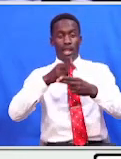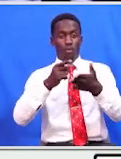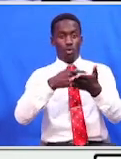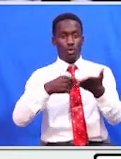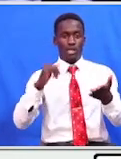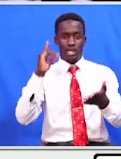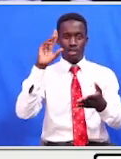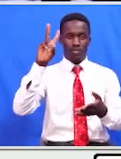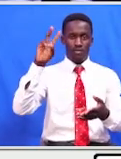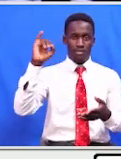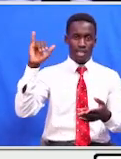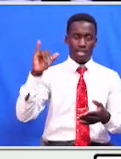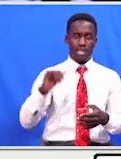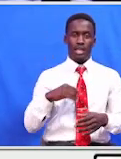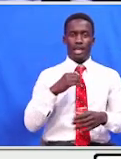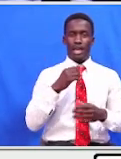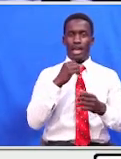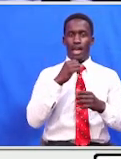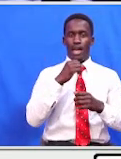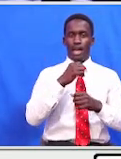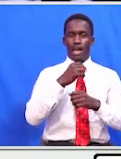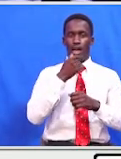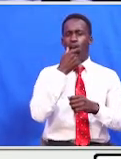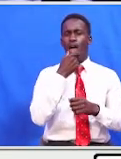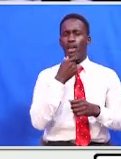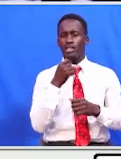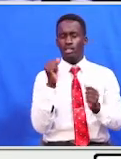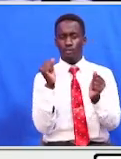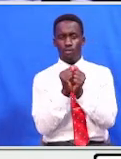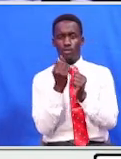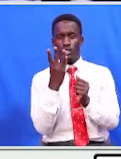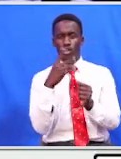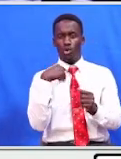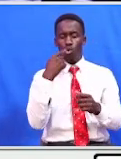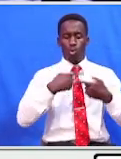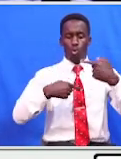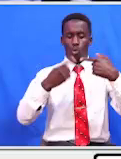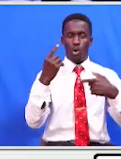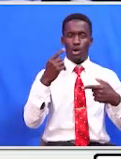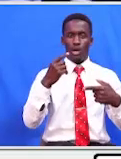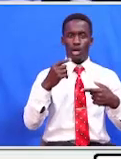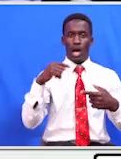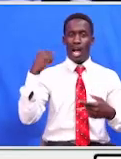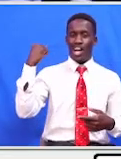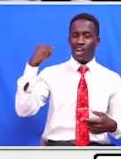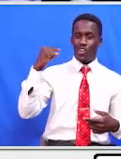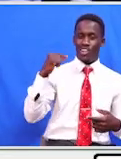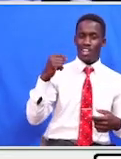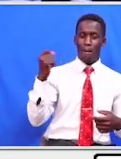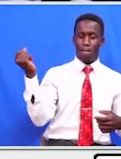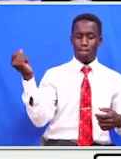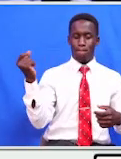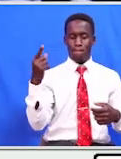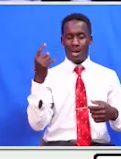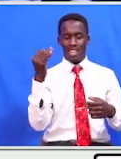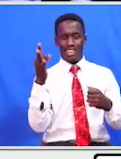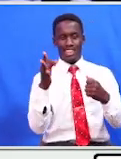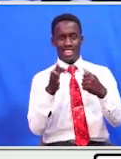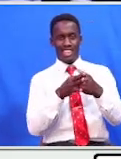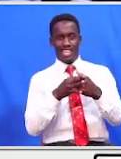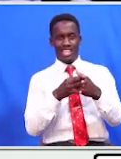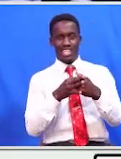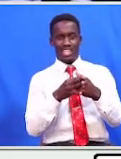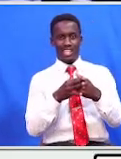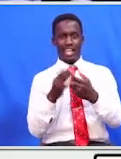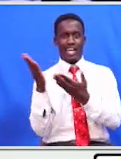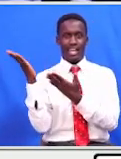miaka 14 aliyenyakua medali ya dhahabu katika mashindano hayo mwezi Agosti mwaka huu. Ananuia kumwiga